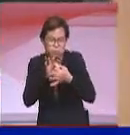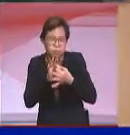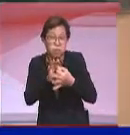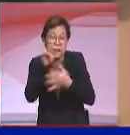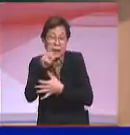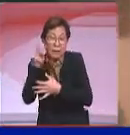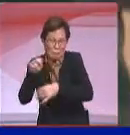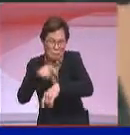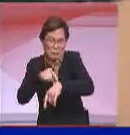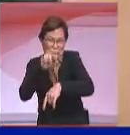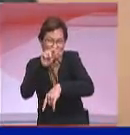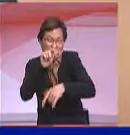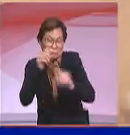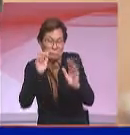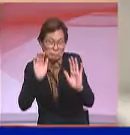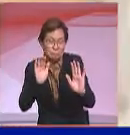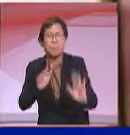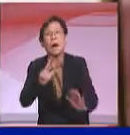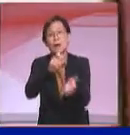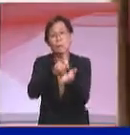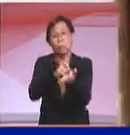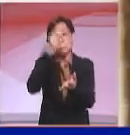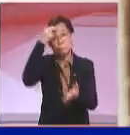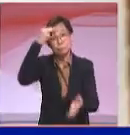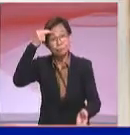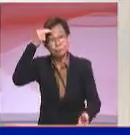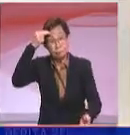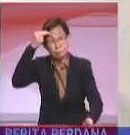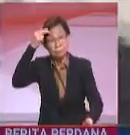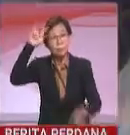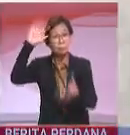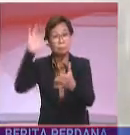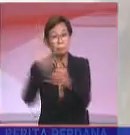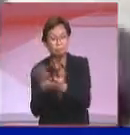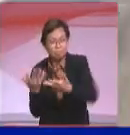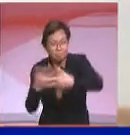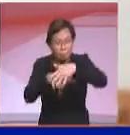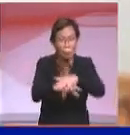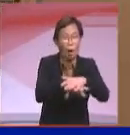dalam tempoh terdekat. Tan Sri Dr. Nur Hisham yakin dengan